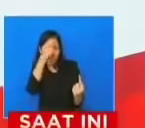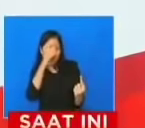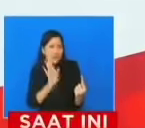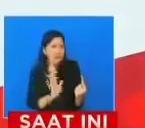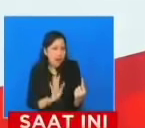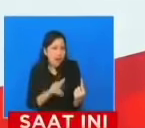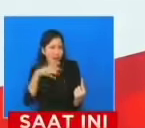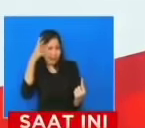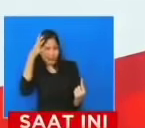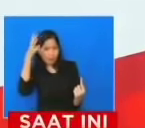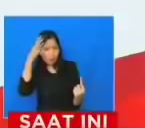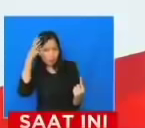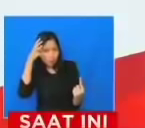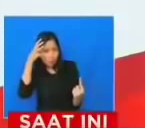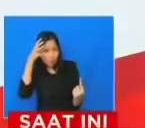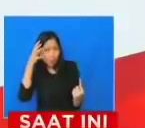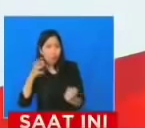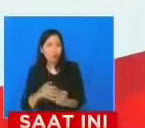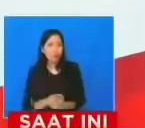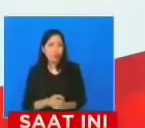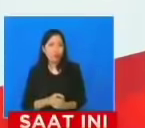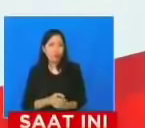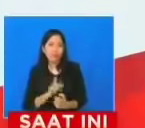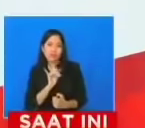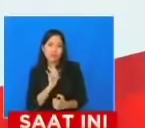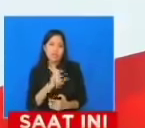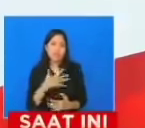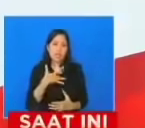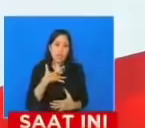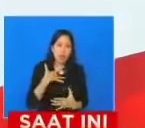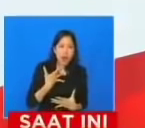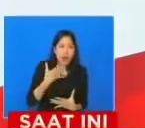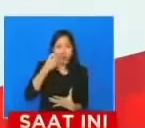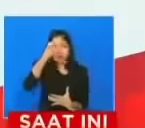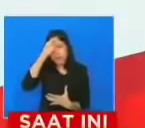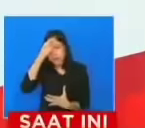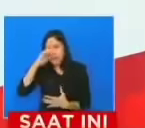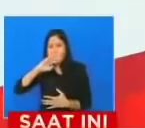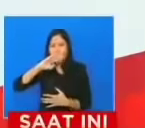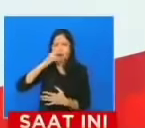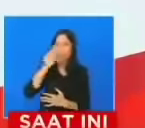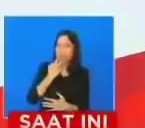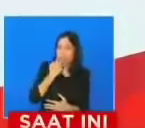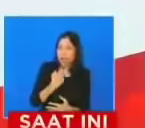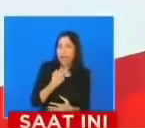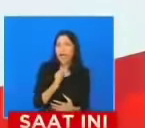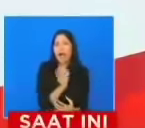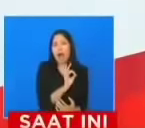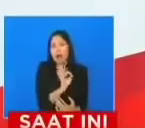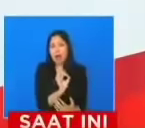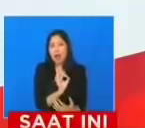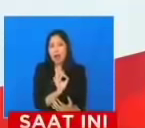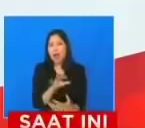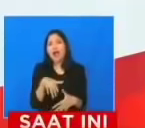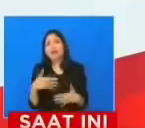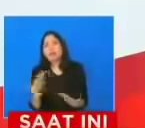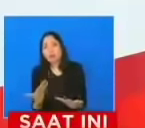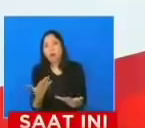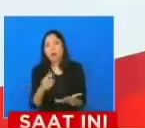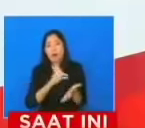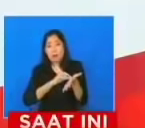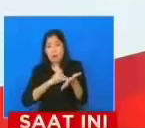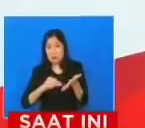menderita COVID-19 tanpa keluhan, tanpa gejala, atau yang kita sebut